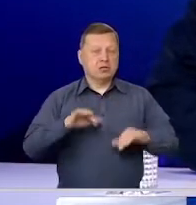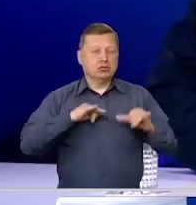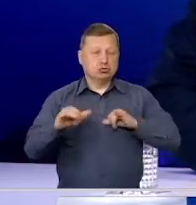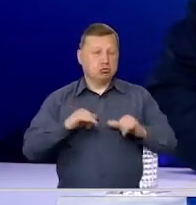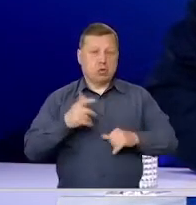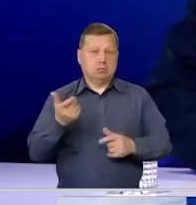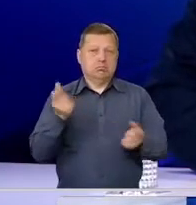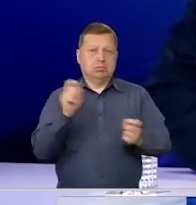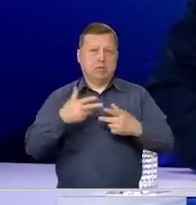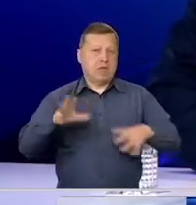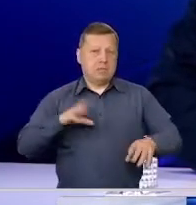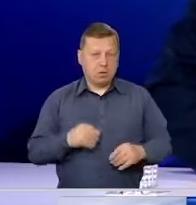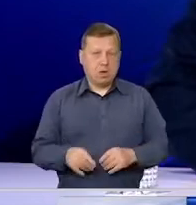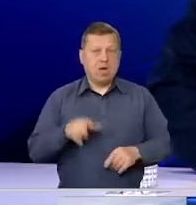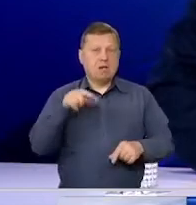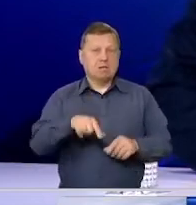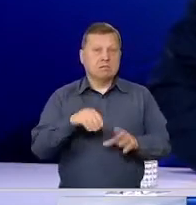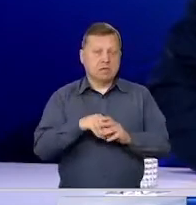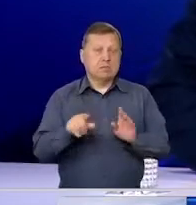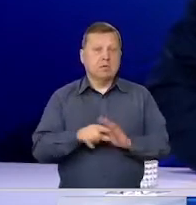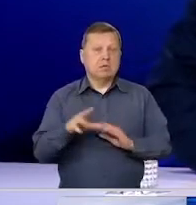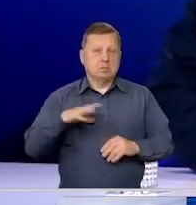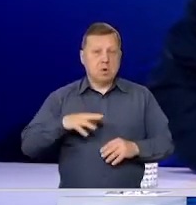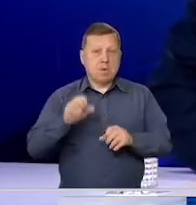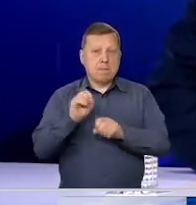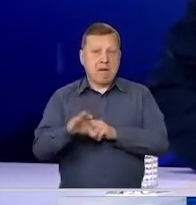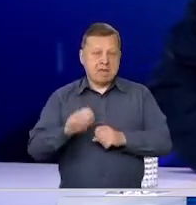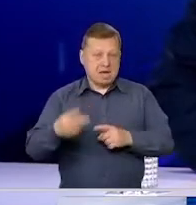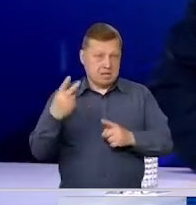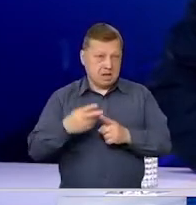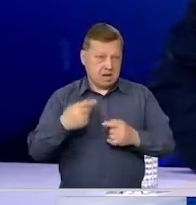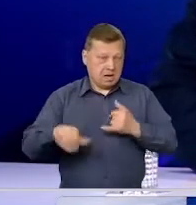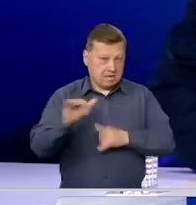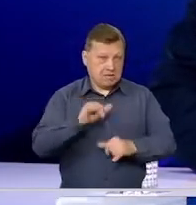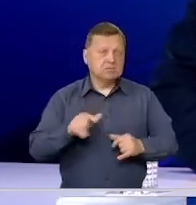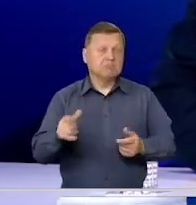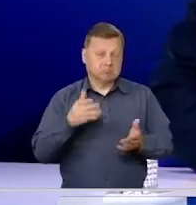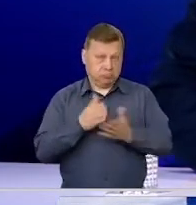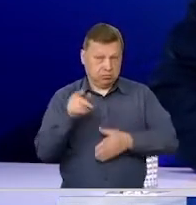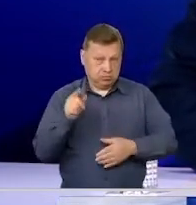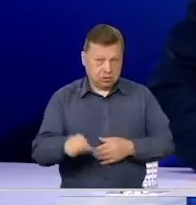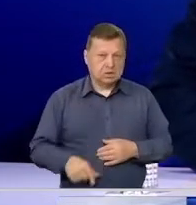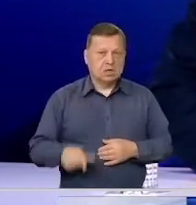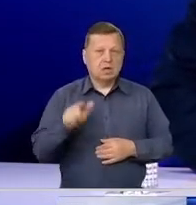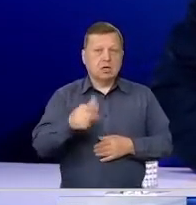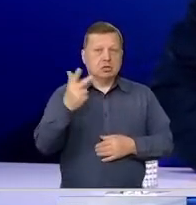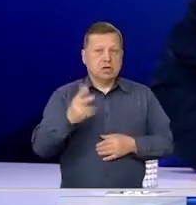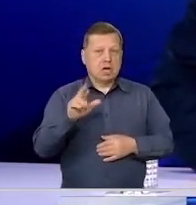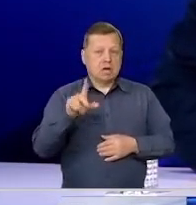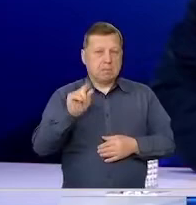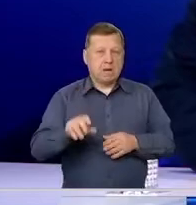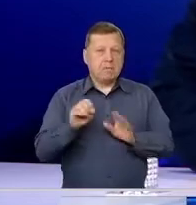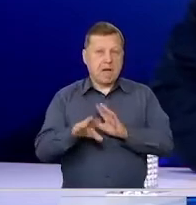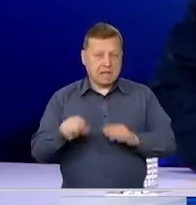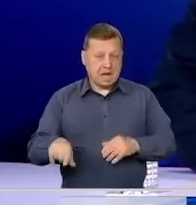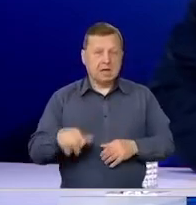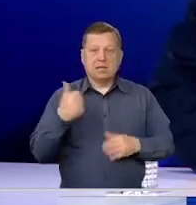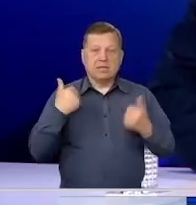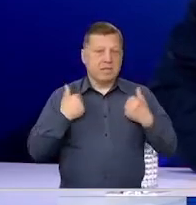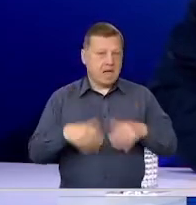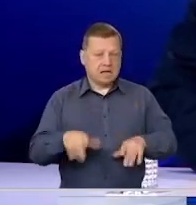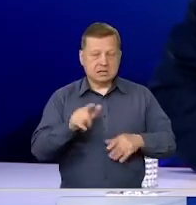rządu. Sporą rolę w tym procesie odegrały ówczesne media. Zdaniem ekspertów środowisko medialne III RP nie chciało